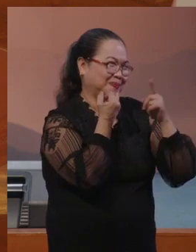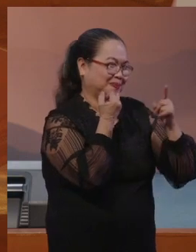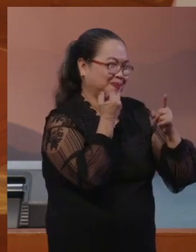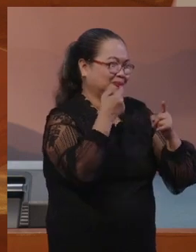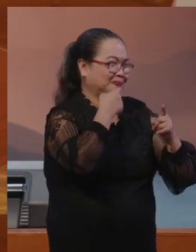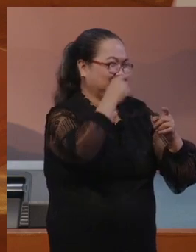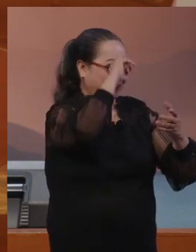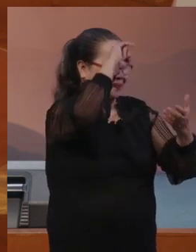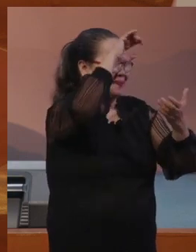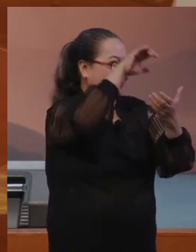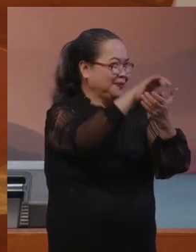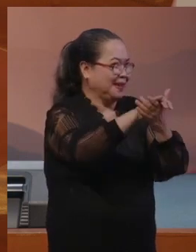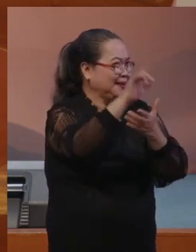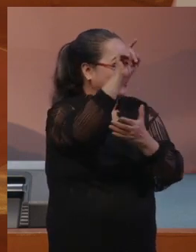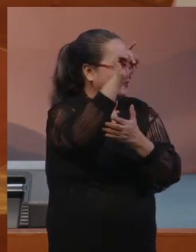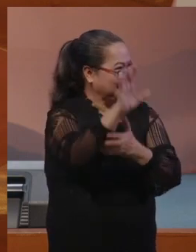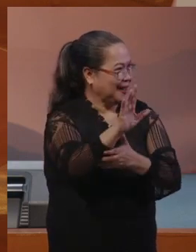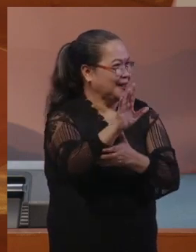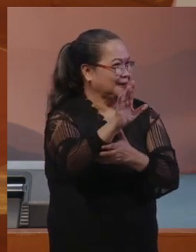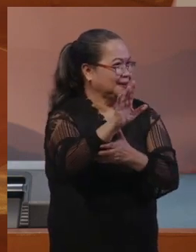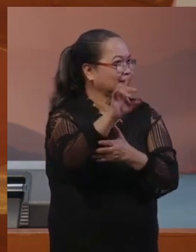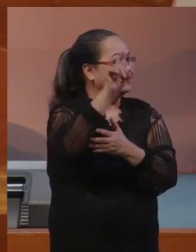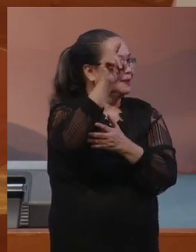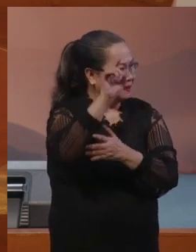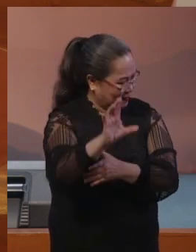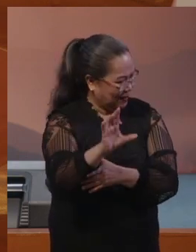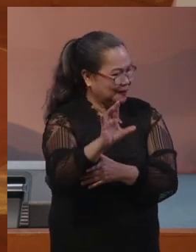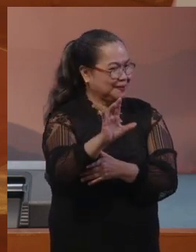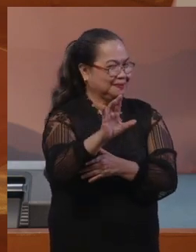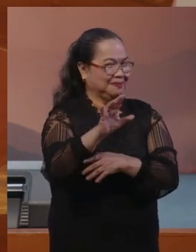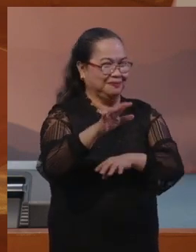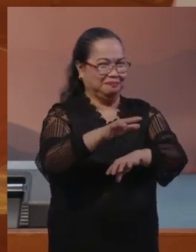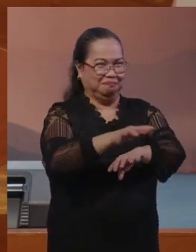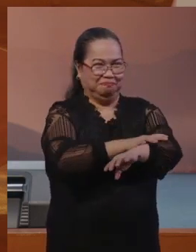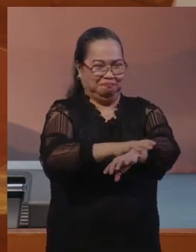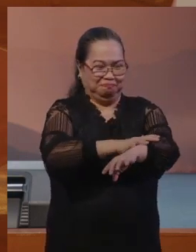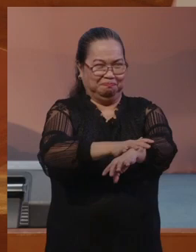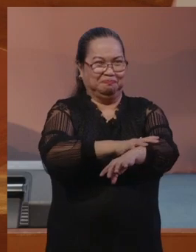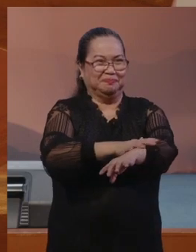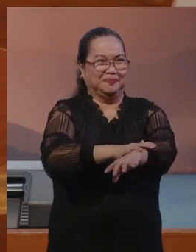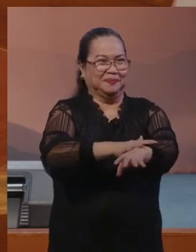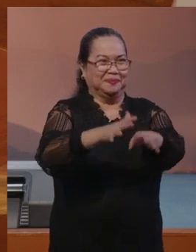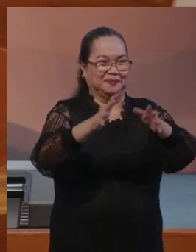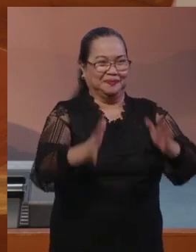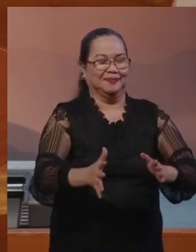Pinaniwalaan niya ang pangako ng isang God sa isang foreign country.